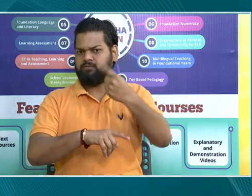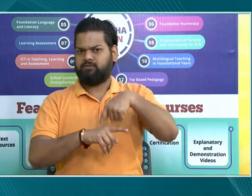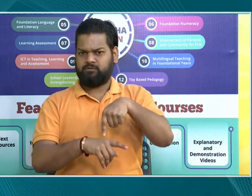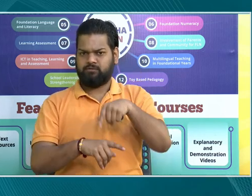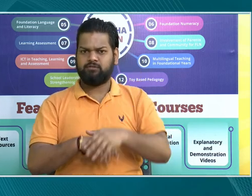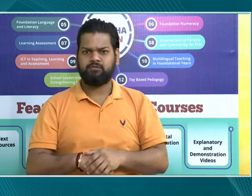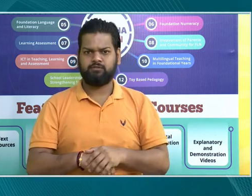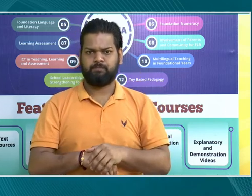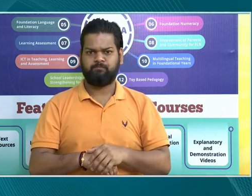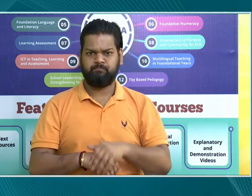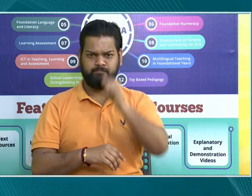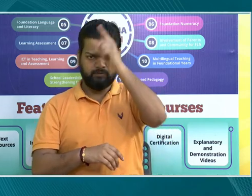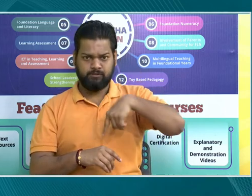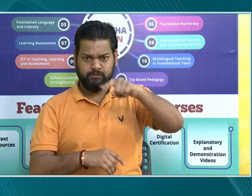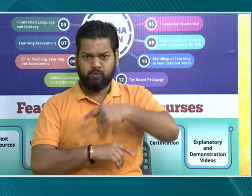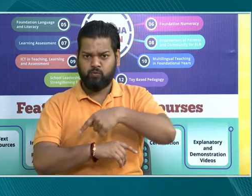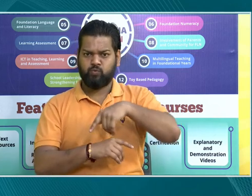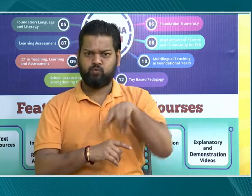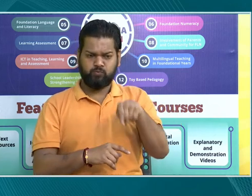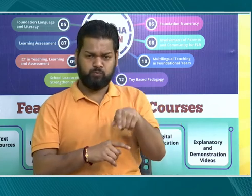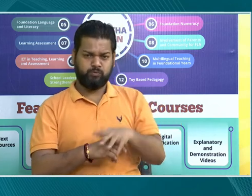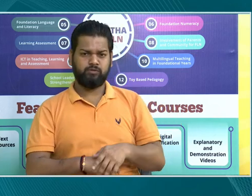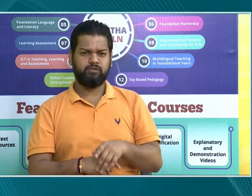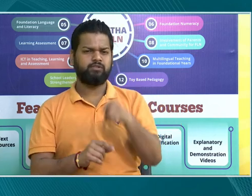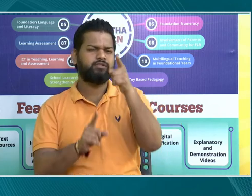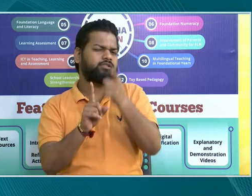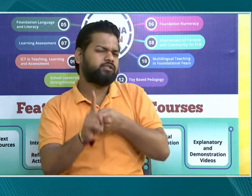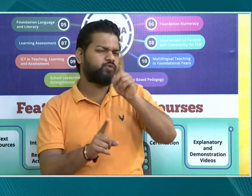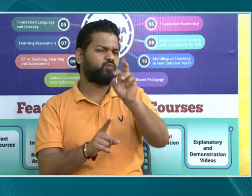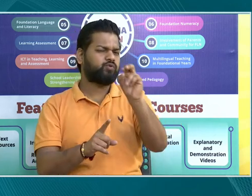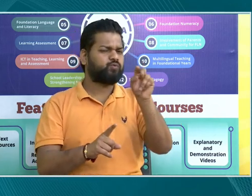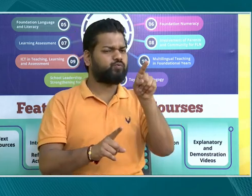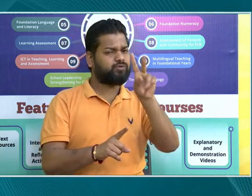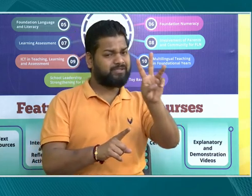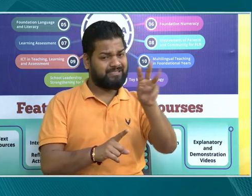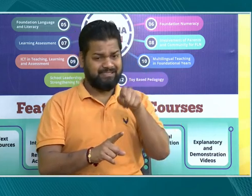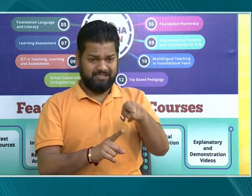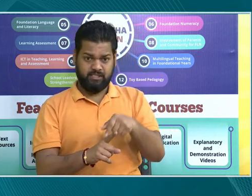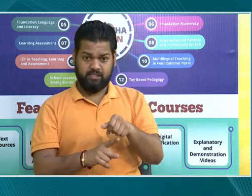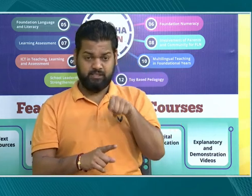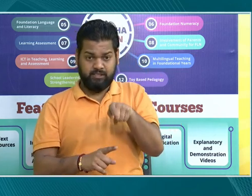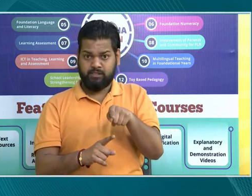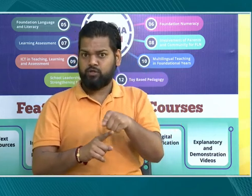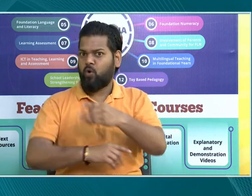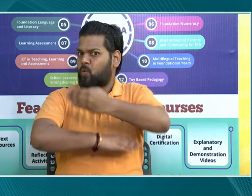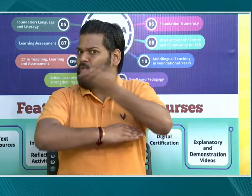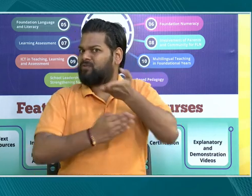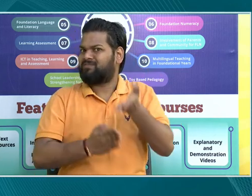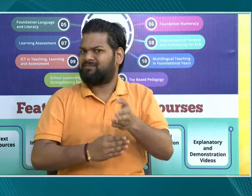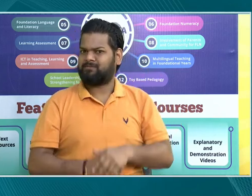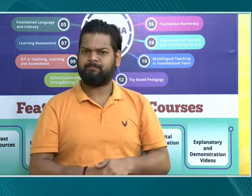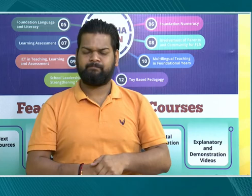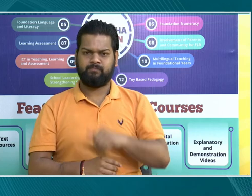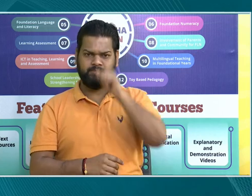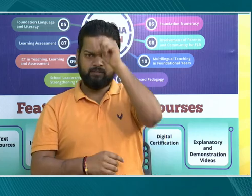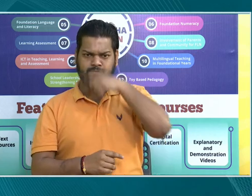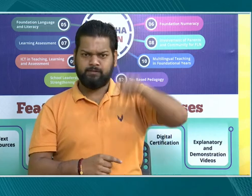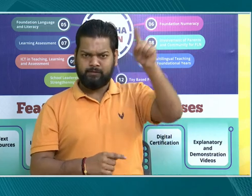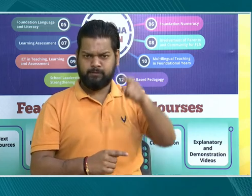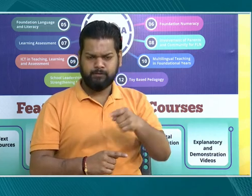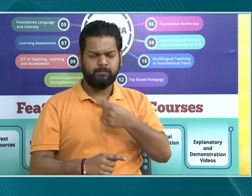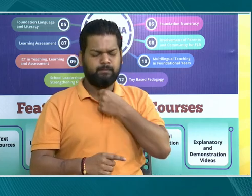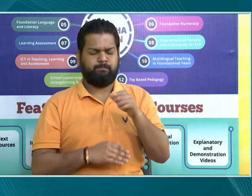लीडर्स समिट फॉर द फर्स्ट टाइम इन द कंट्री दिस ईयर दैट इज 2023. A nation deeply committed to democracy and